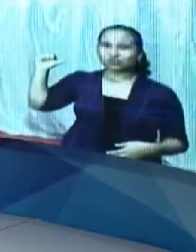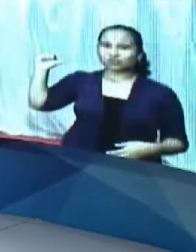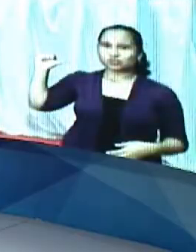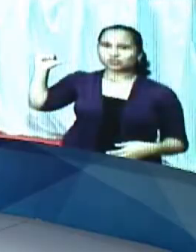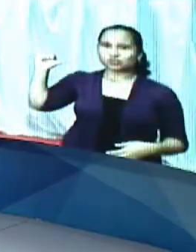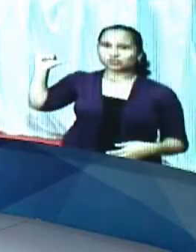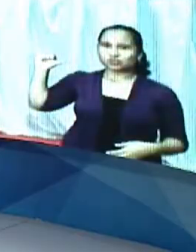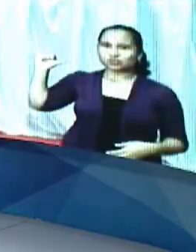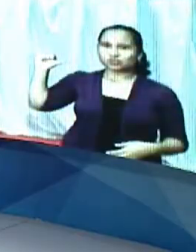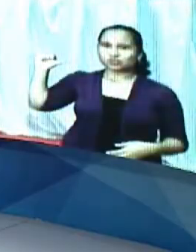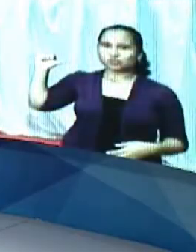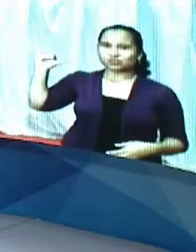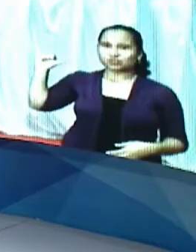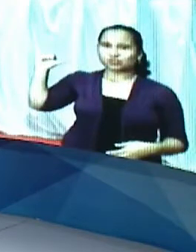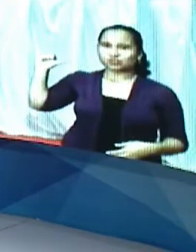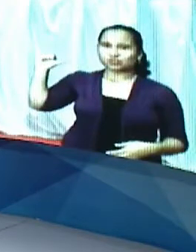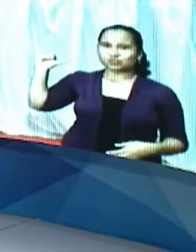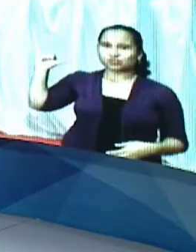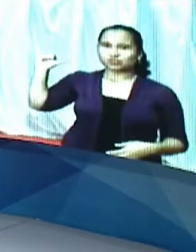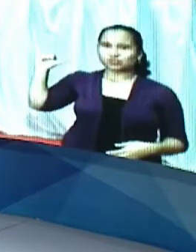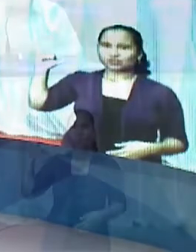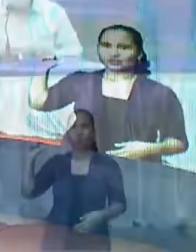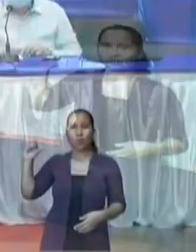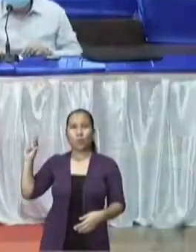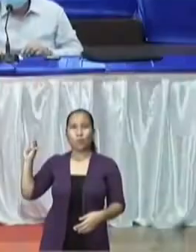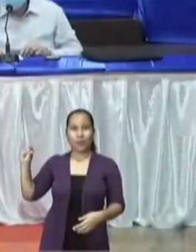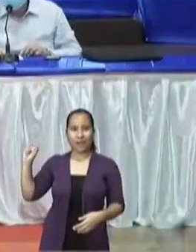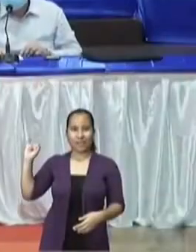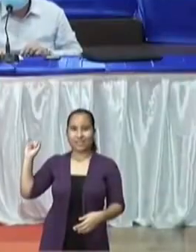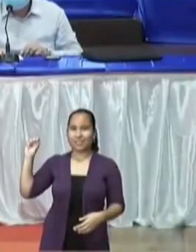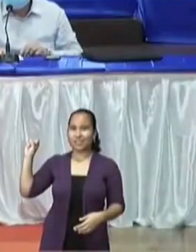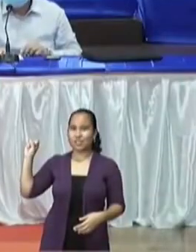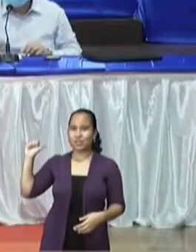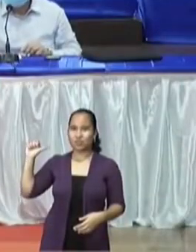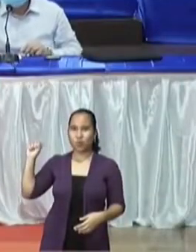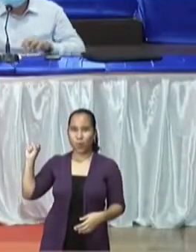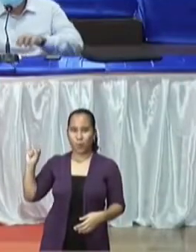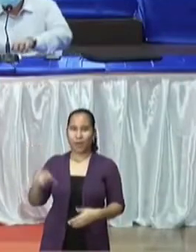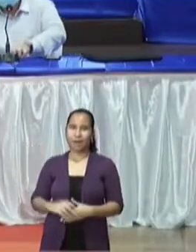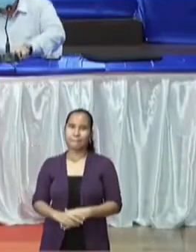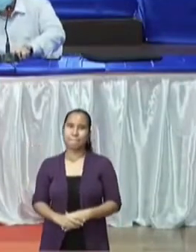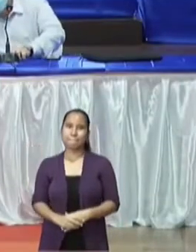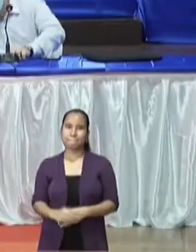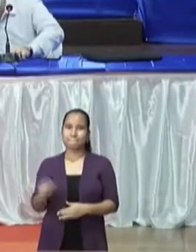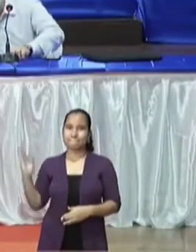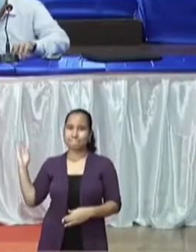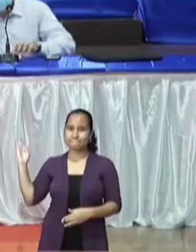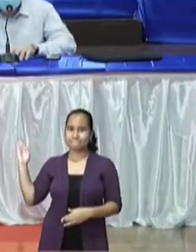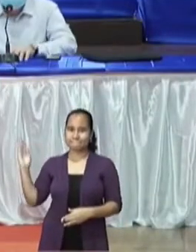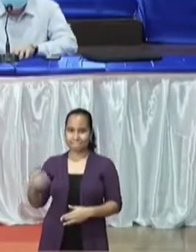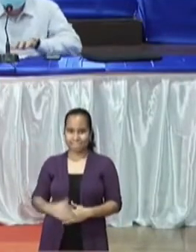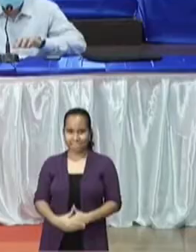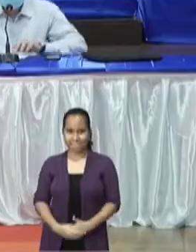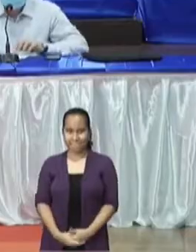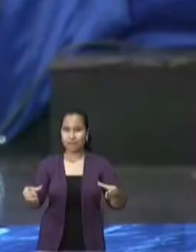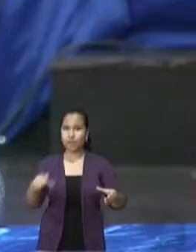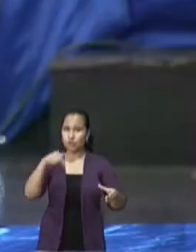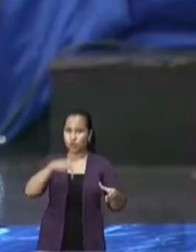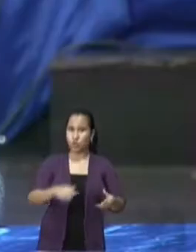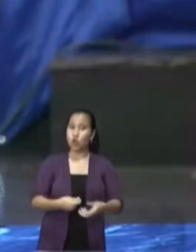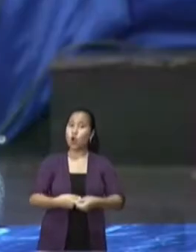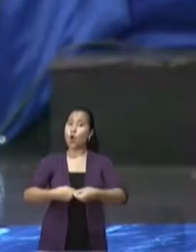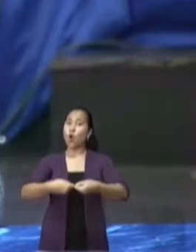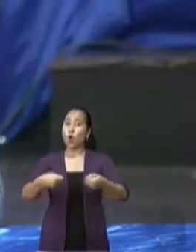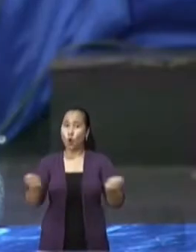De politie is er nu officieel toe overgegaan om personen, bedrijven en organisaties die de COVID-protocollen niet naleven